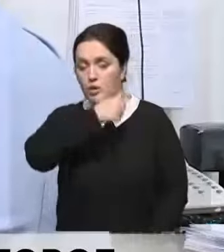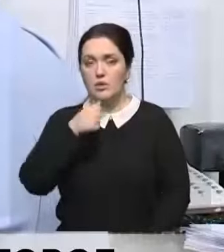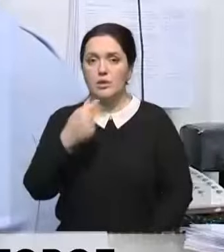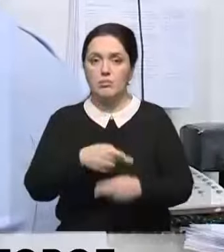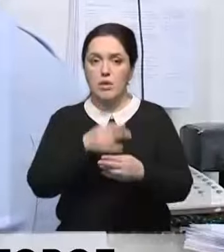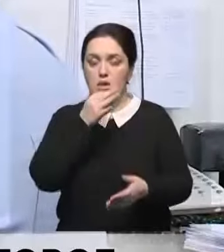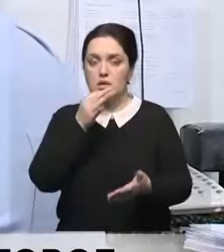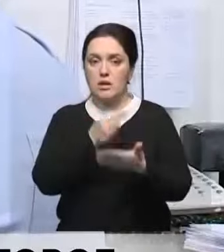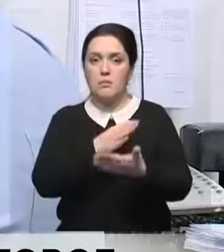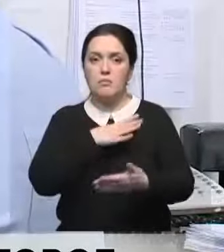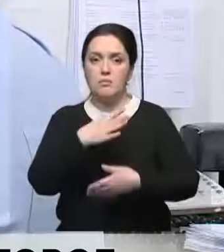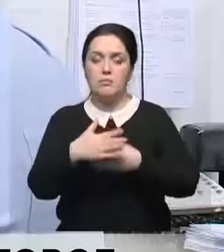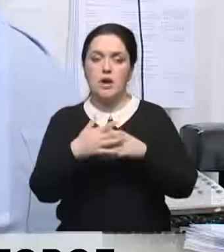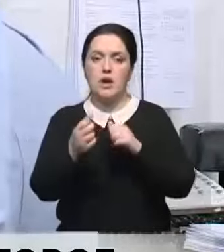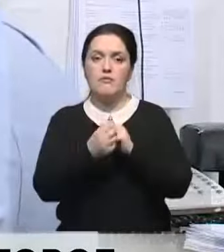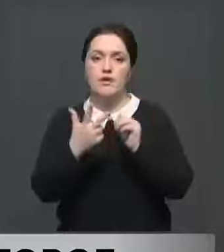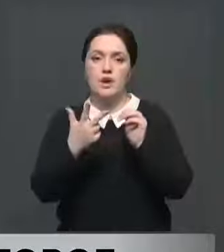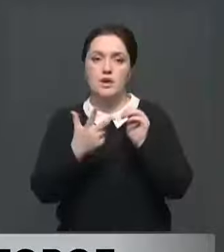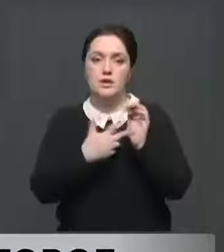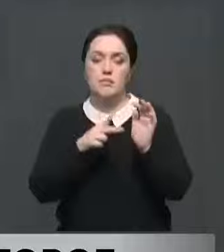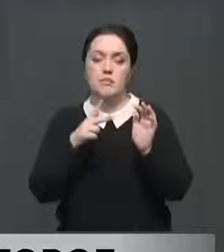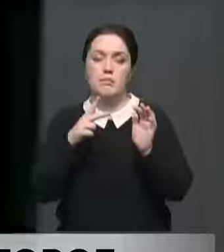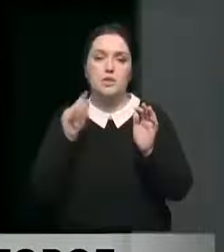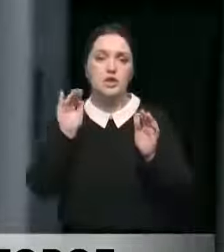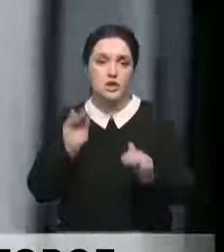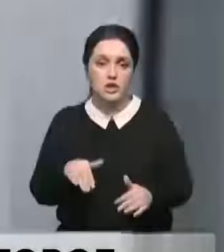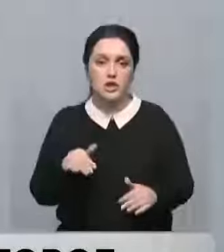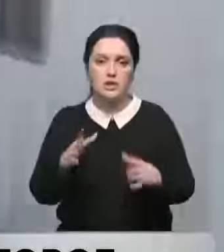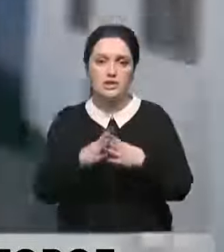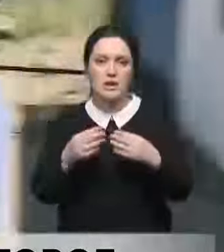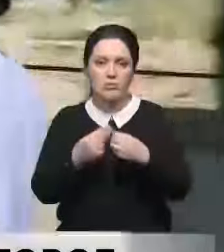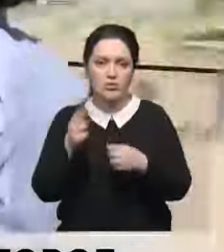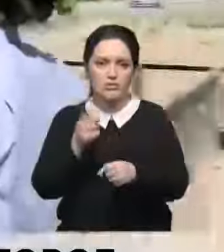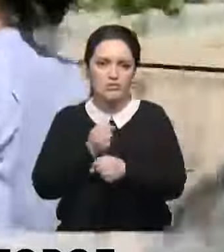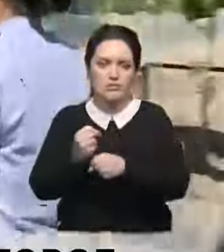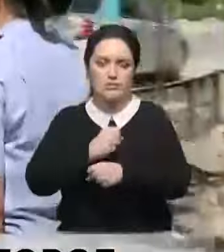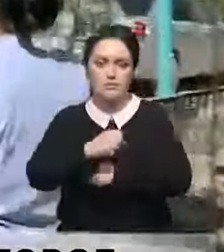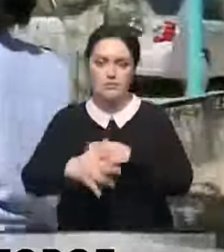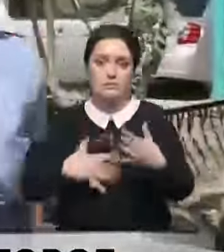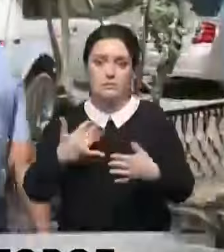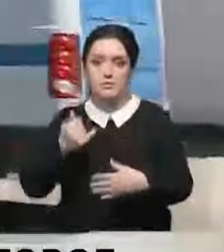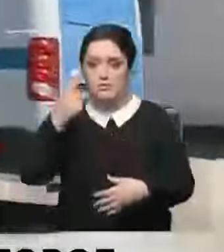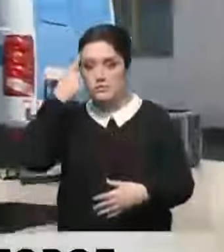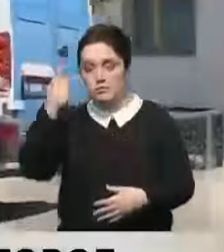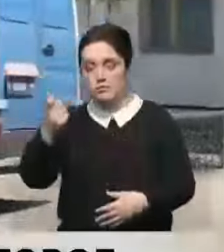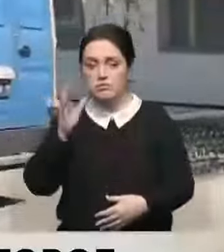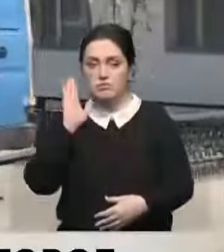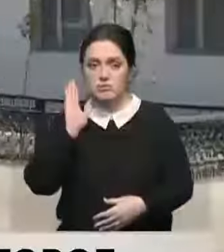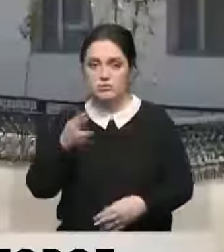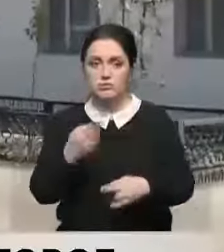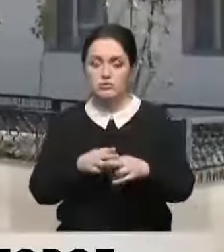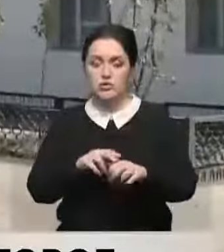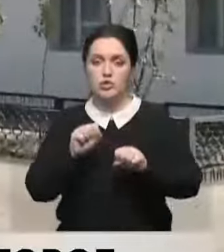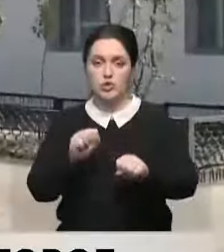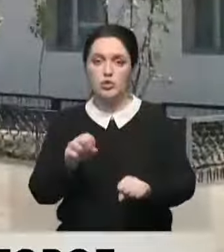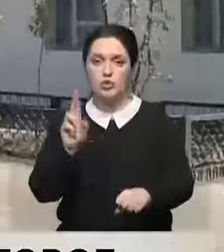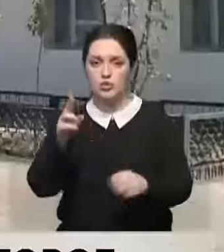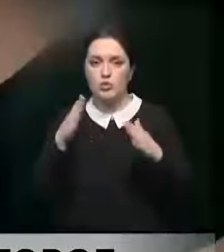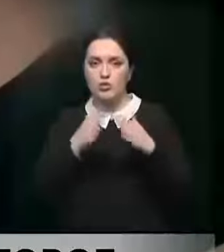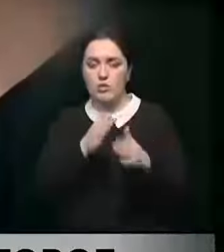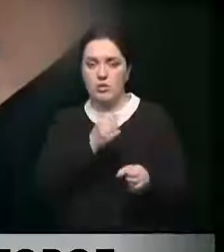стране привлекли почти 18,5 тысяч семейных агрессоров. Всем им вынесли защитное предписание. Теперь депутаты предлагают принять для абьюзеров